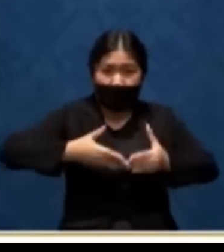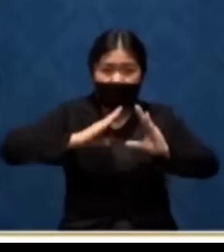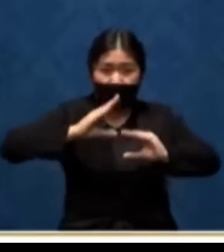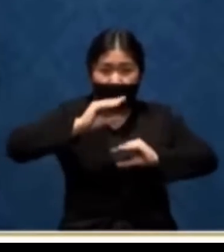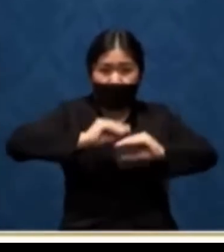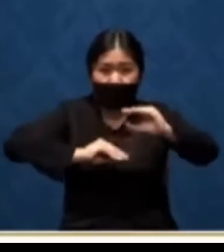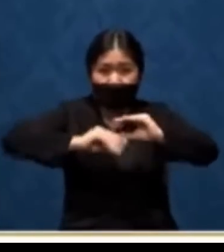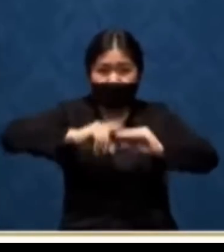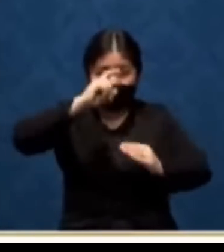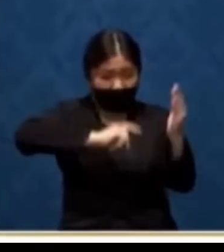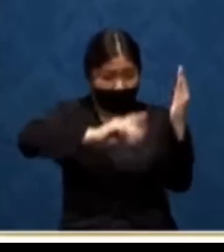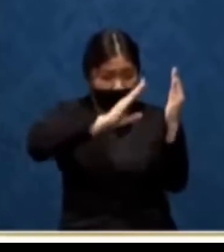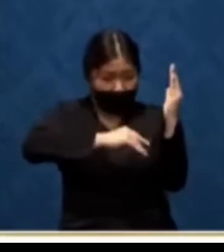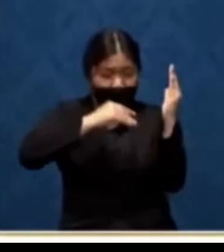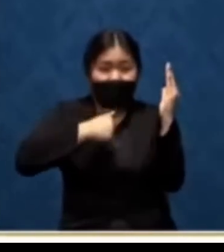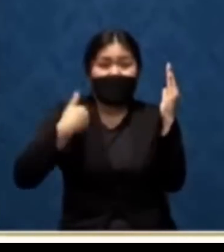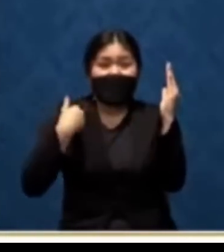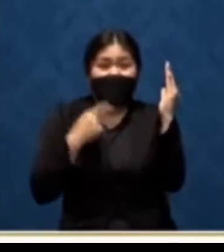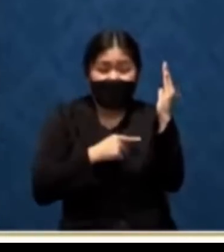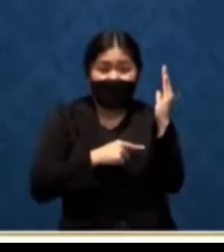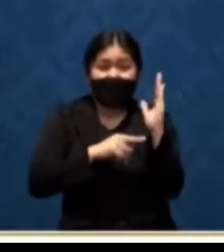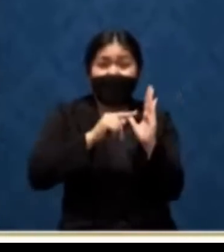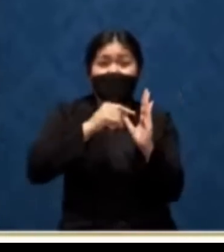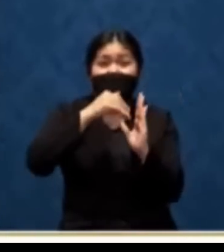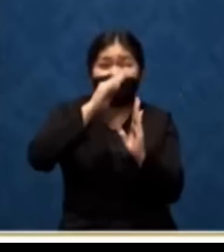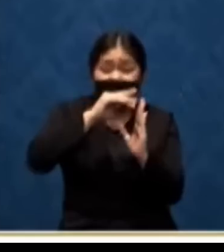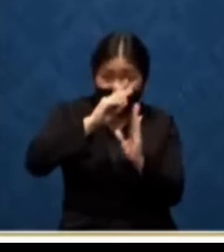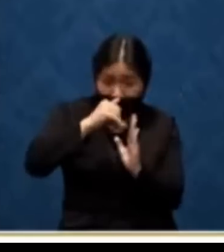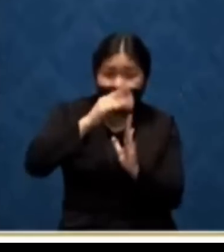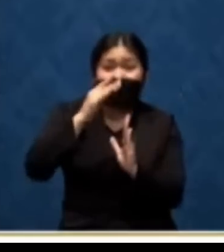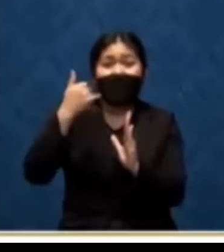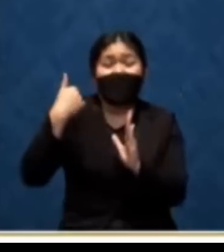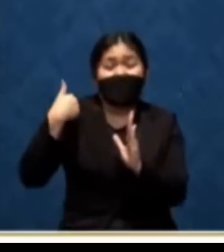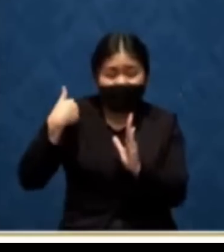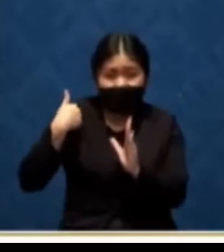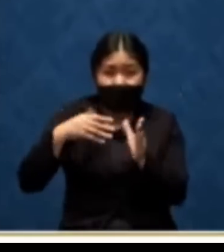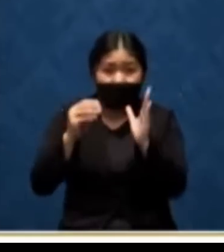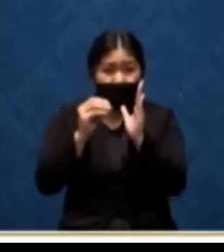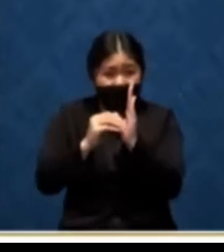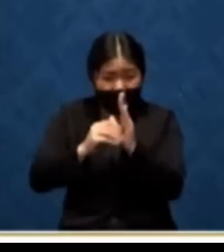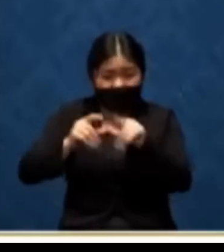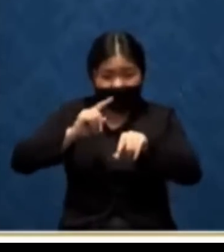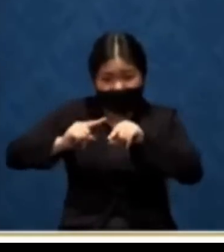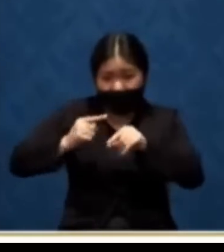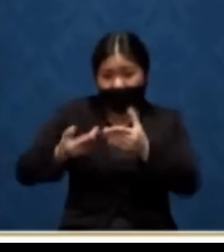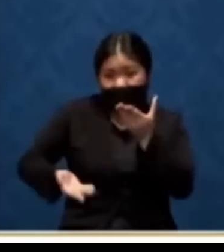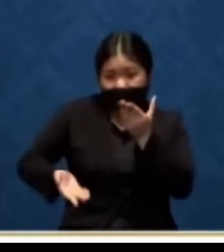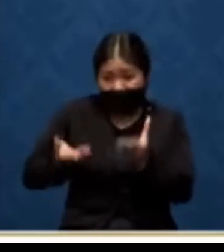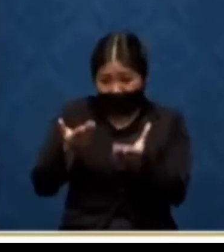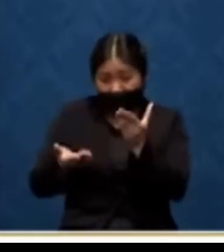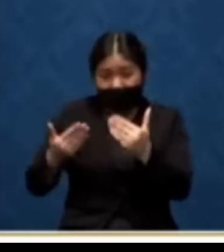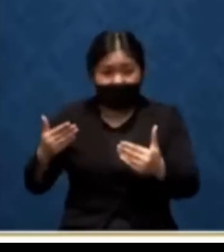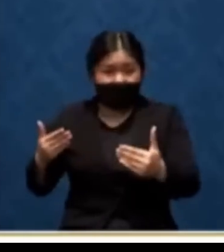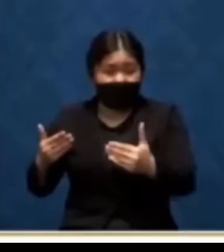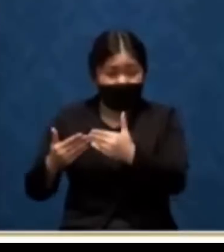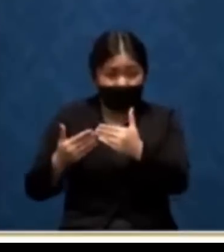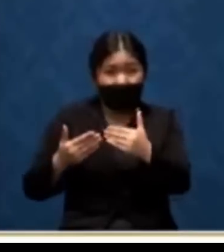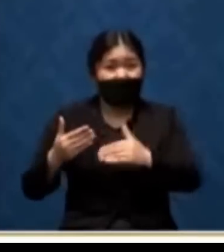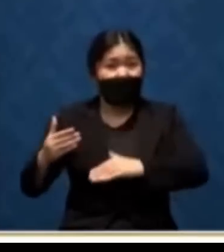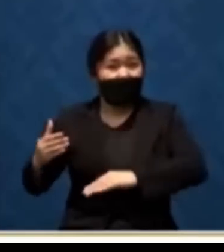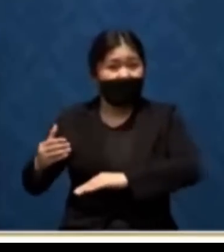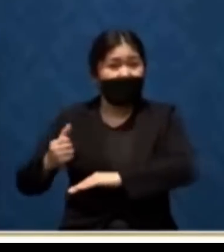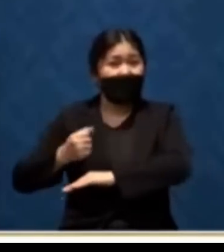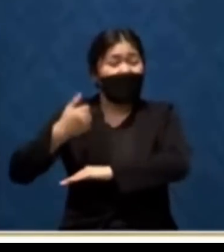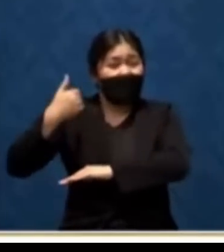ในประเทศไทยทั้งที่แม่สอดและกรุงเทพด้วยเส้นสายที่ตัวเองมีกับพรรคการเมืองครั้งหนึ่